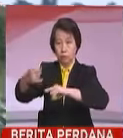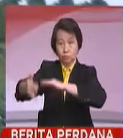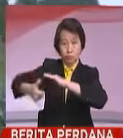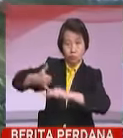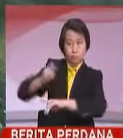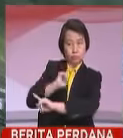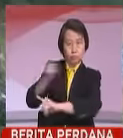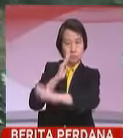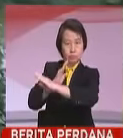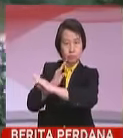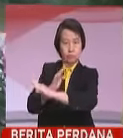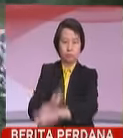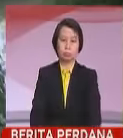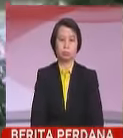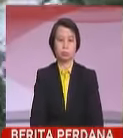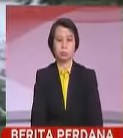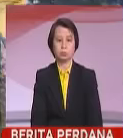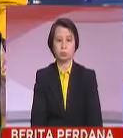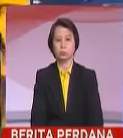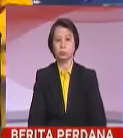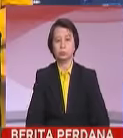dibolosi.